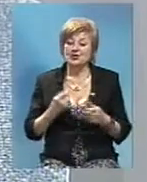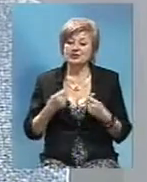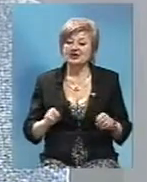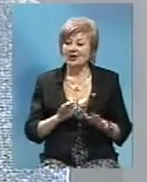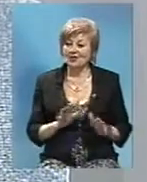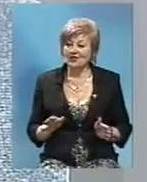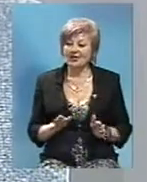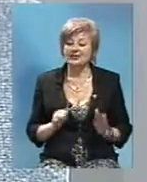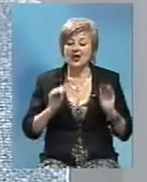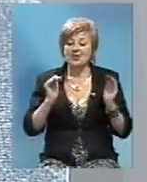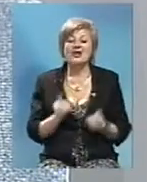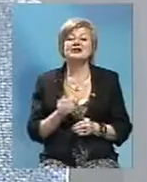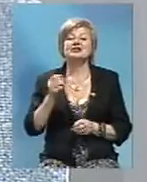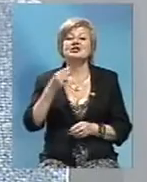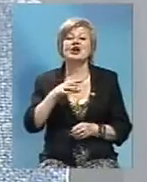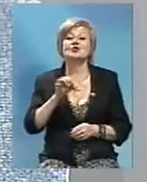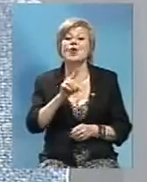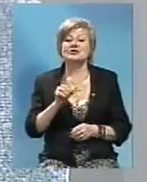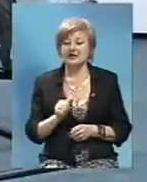менша доза. Йдеться про дозу.